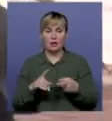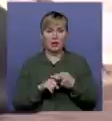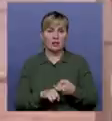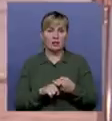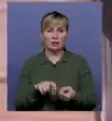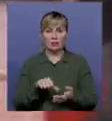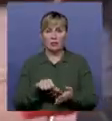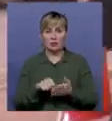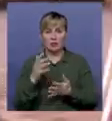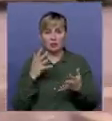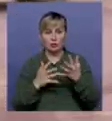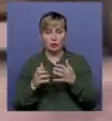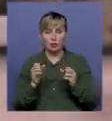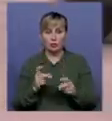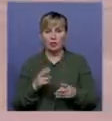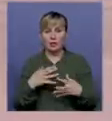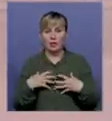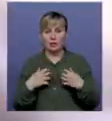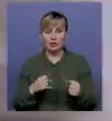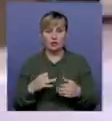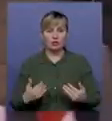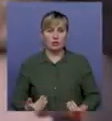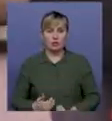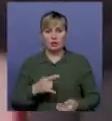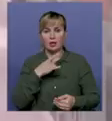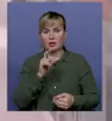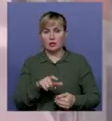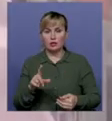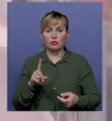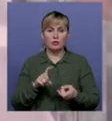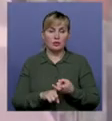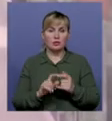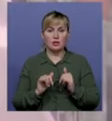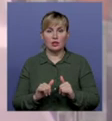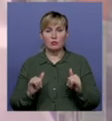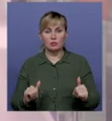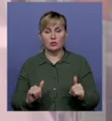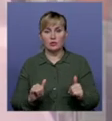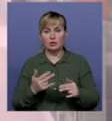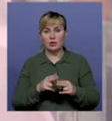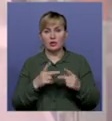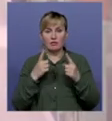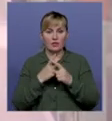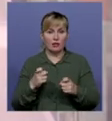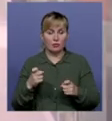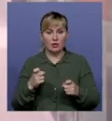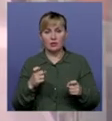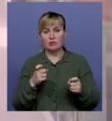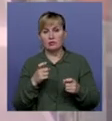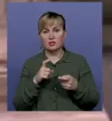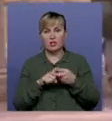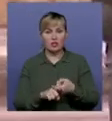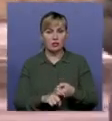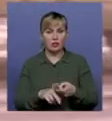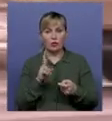коронавируса представляет серьезную угрозу для здоровья и жизни казахстанцев. А что касается распространения фейковой информации по поводу тотального